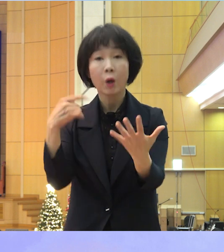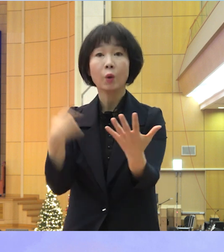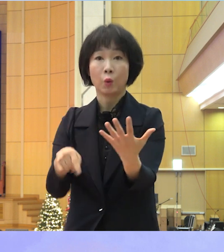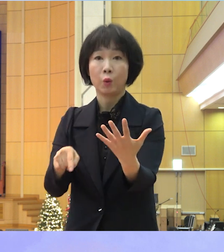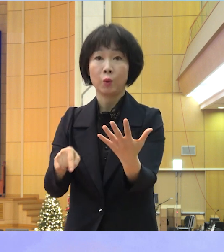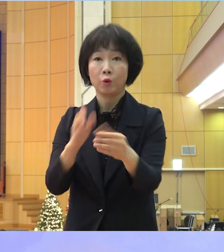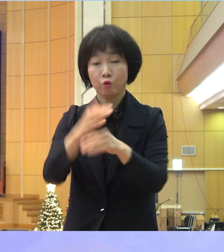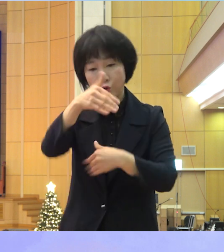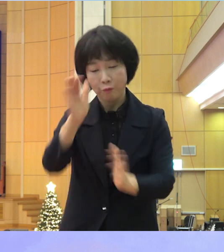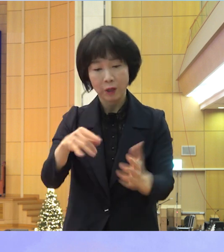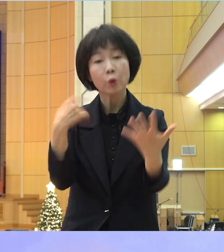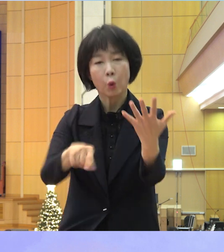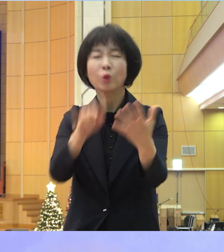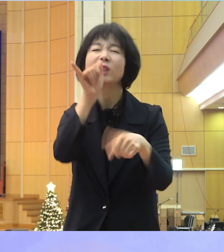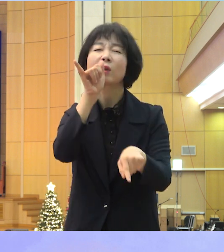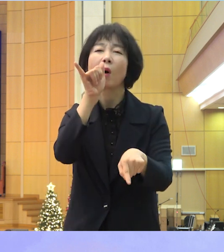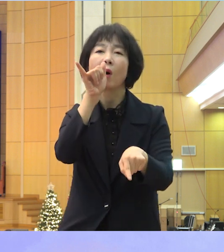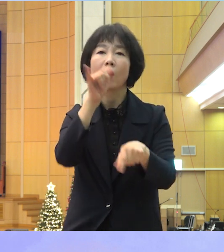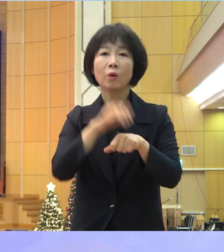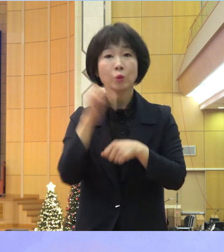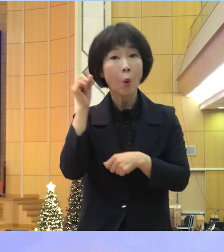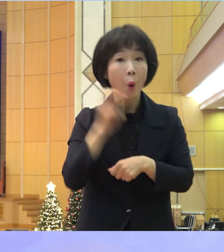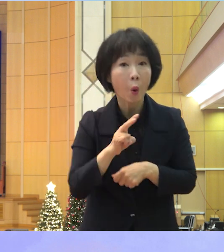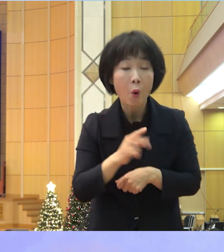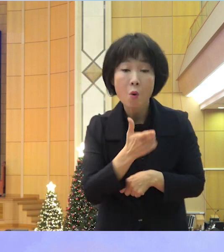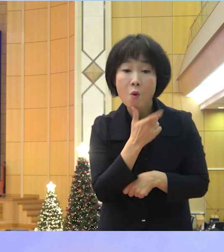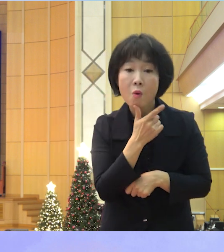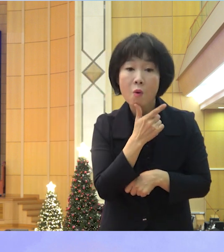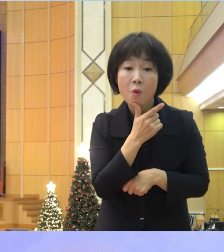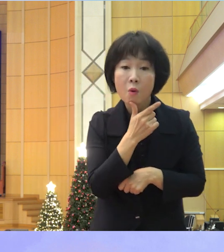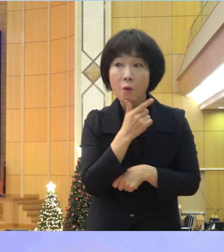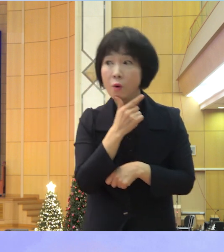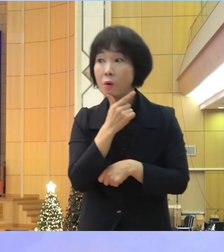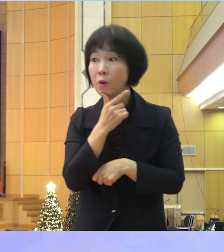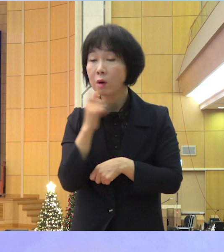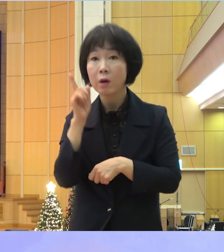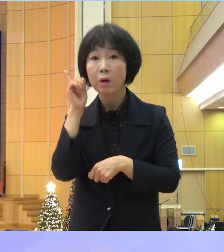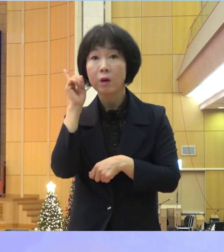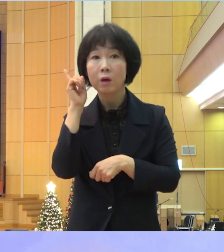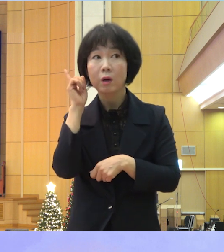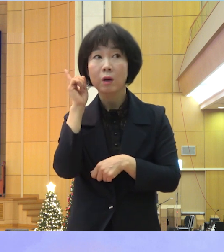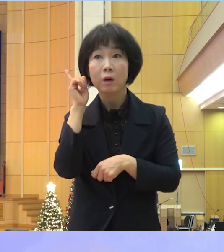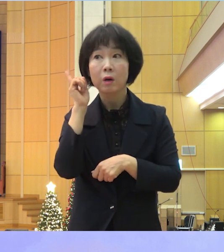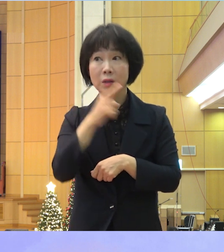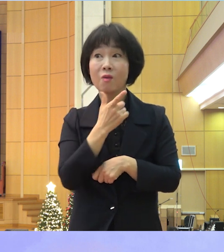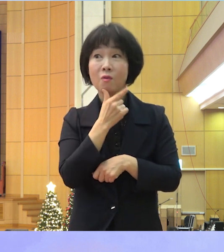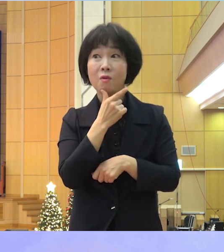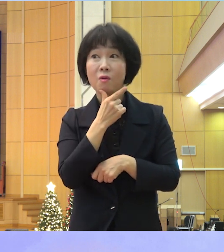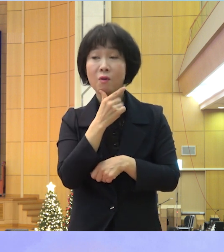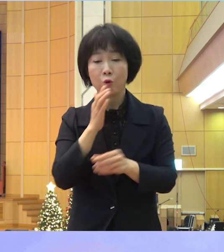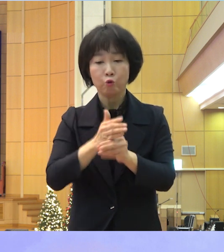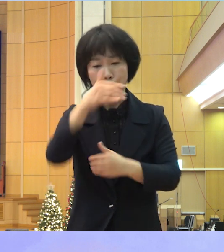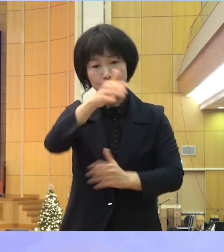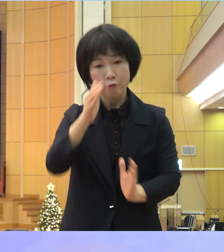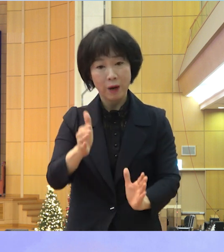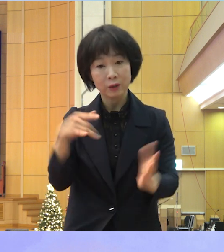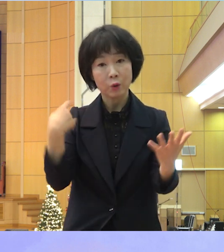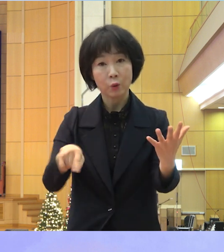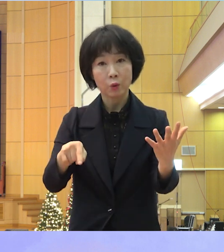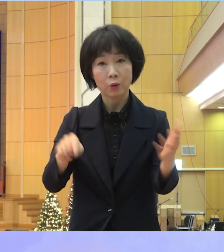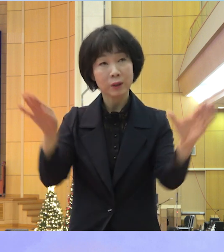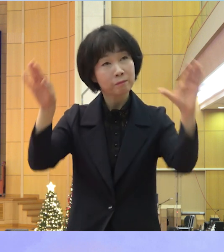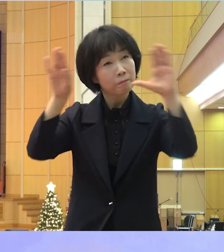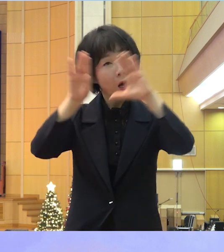성경 교육이 있고, 월요일 날은 중급 성경 교육,